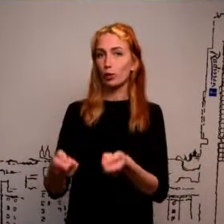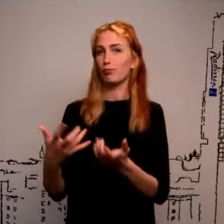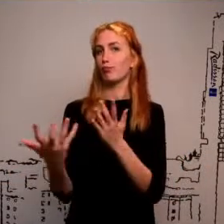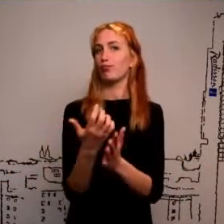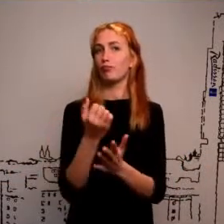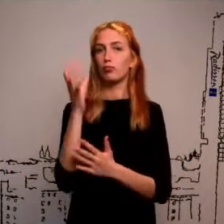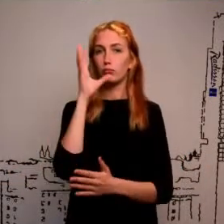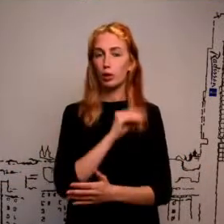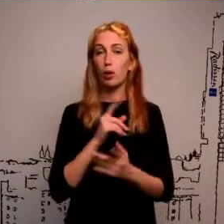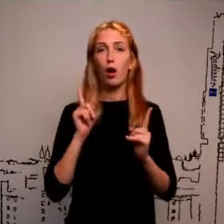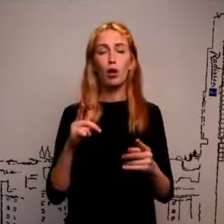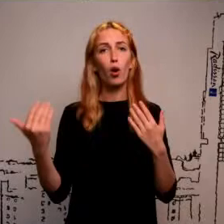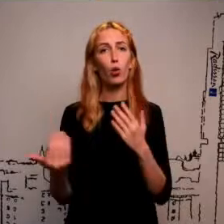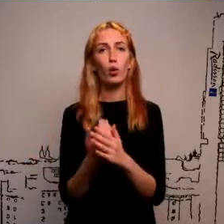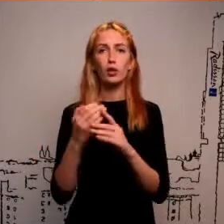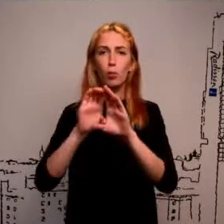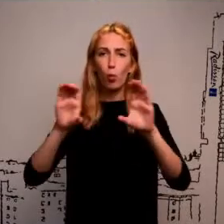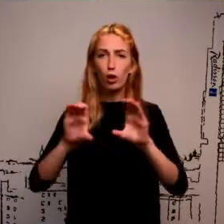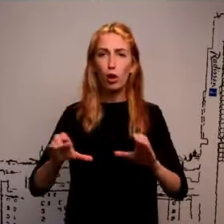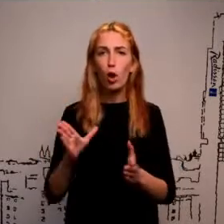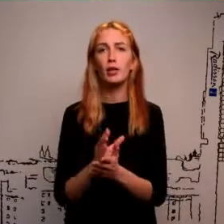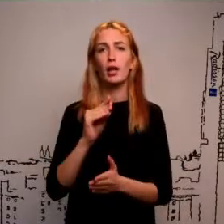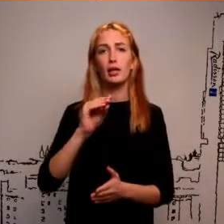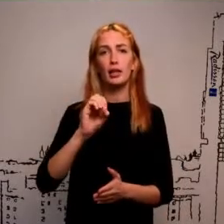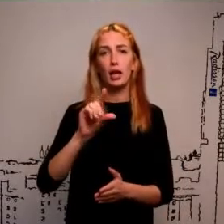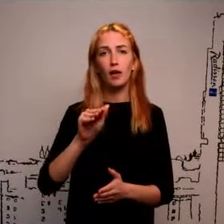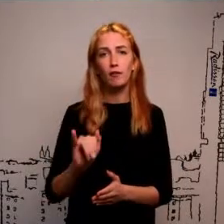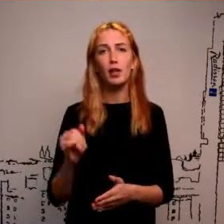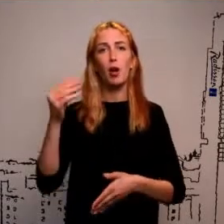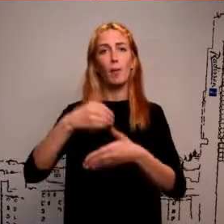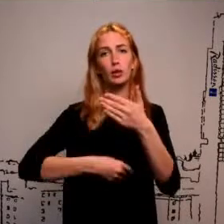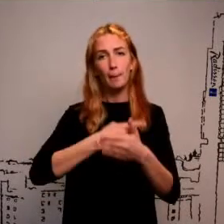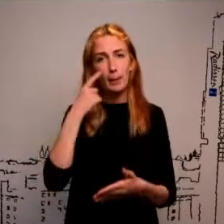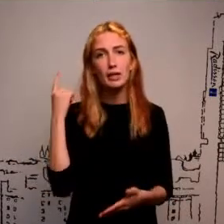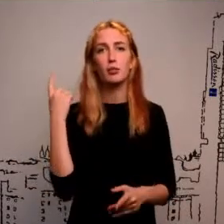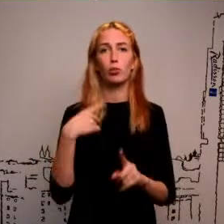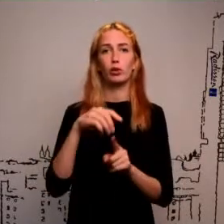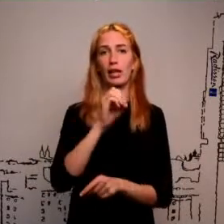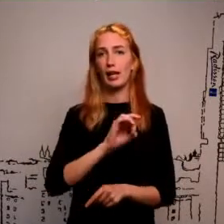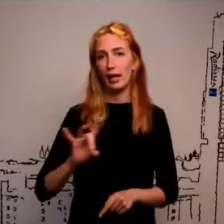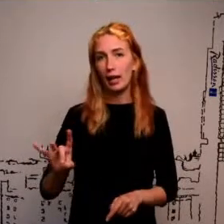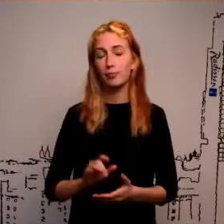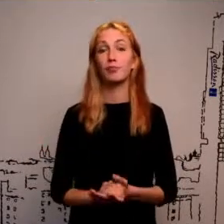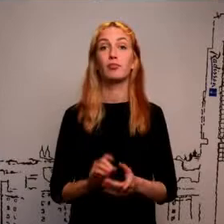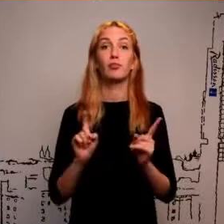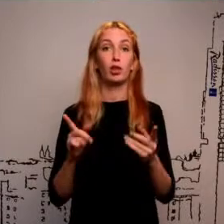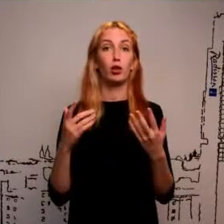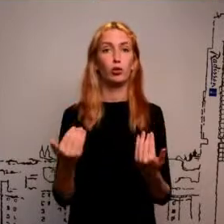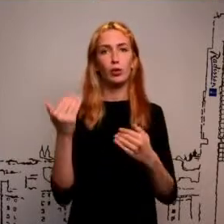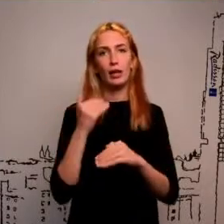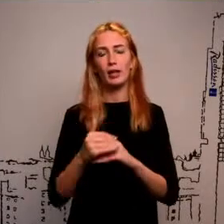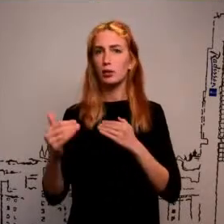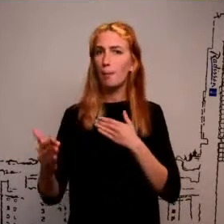ka uudisteportaalides kõigi suuremates, Delfis, Postimehes ja ERR-i uudisteportaalis. Nüüd aga läheme edasi